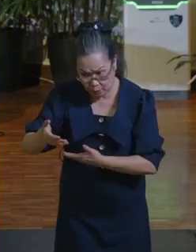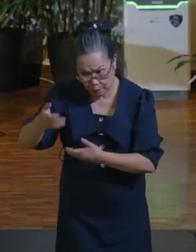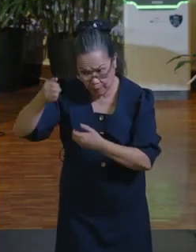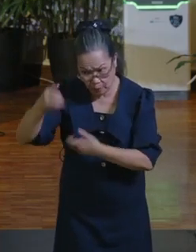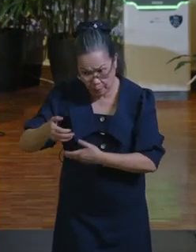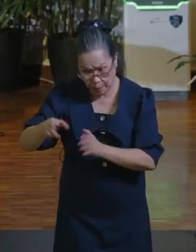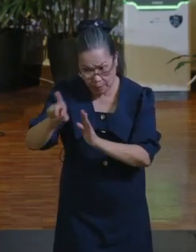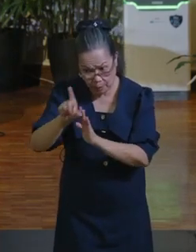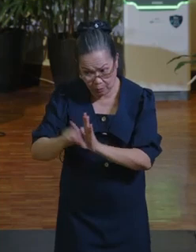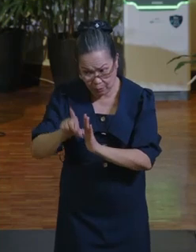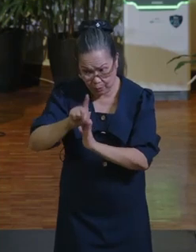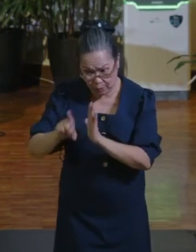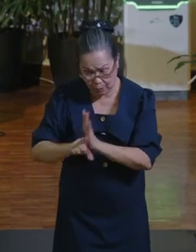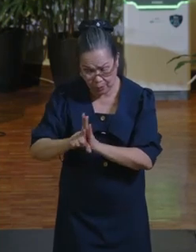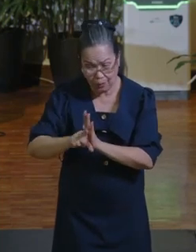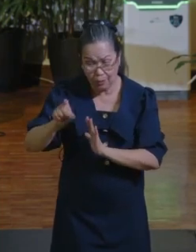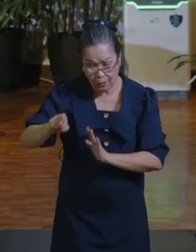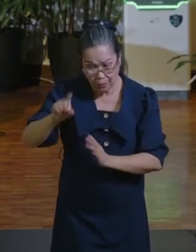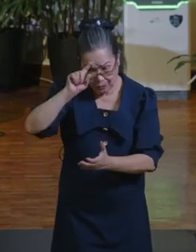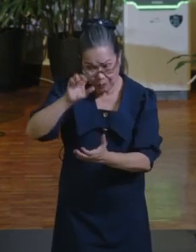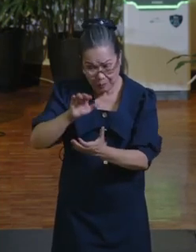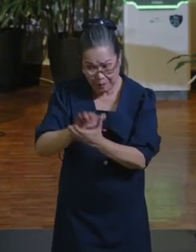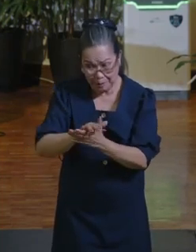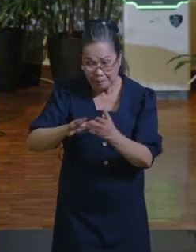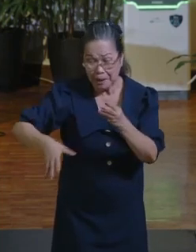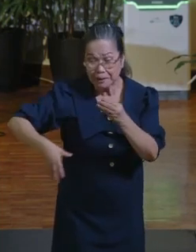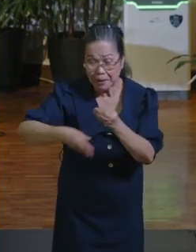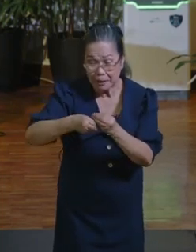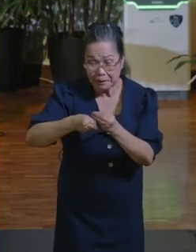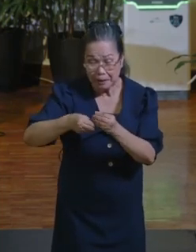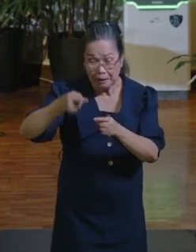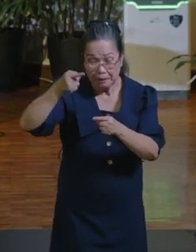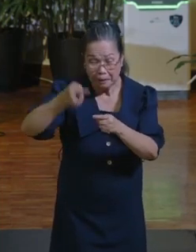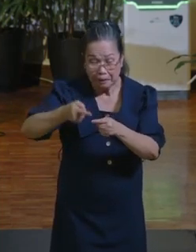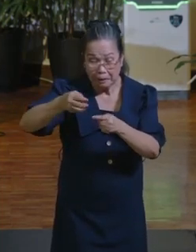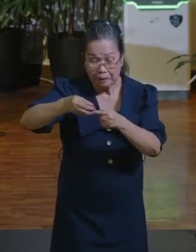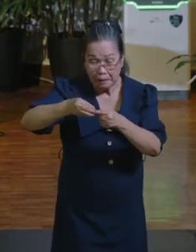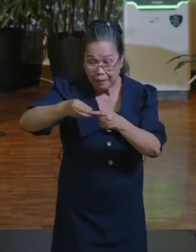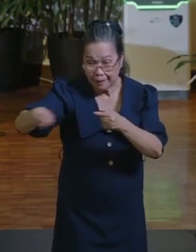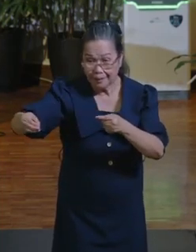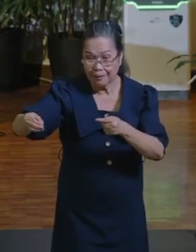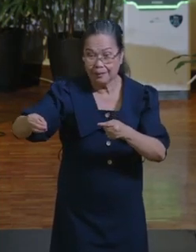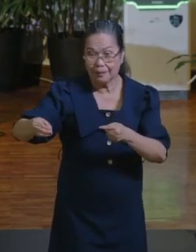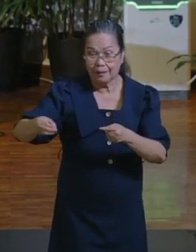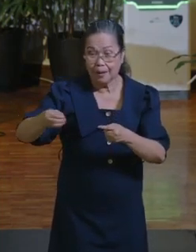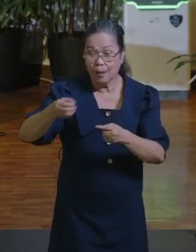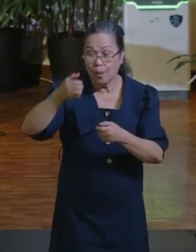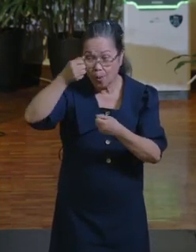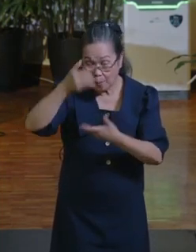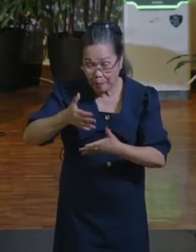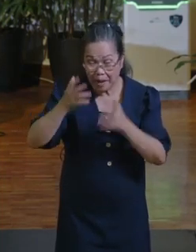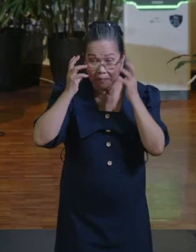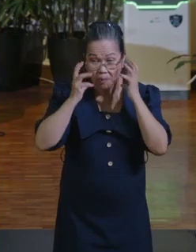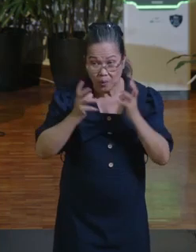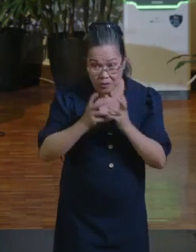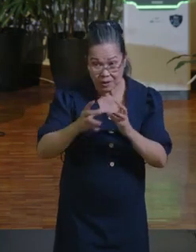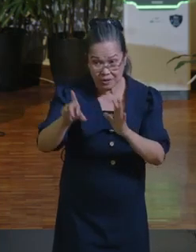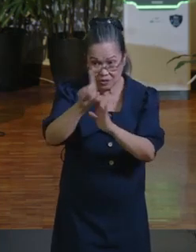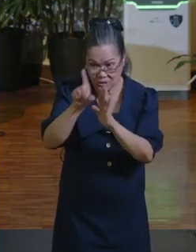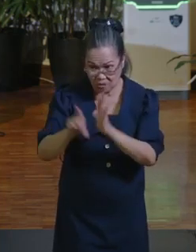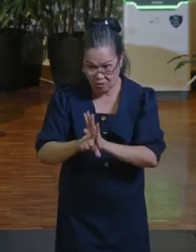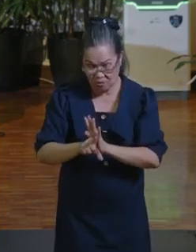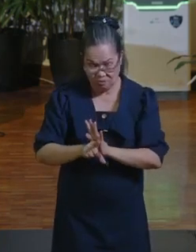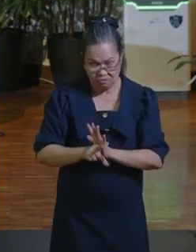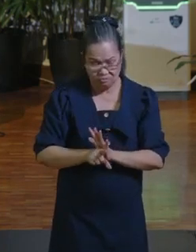kay Kristo, pero kailangan natin idagdag ang pagsunod sa batas ni Moises. Kailangan ninyong